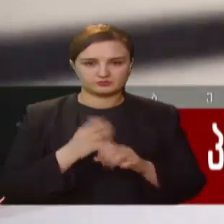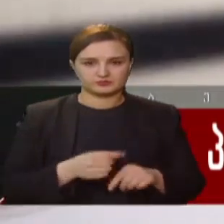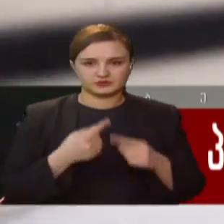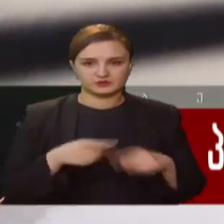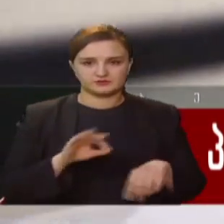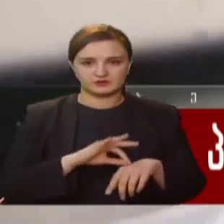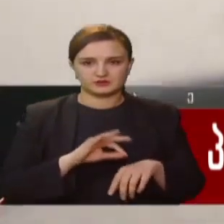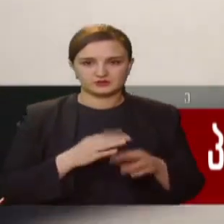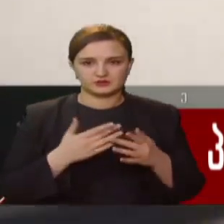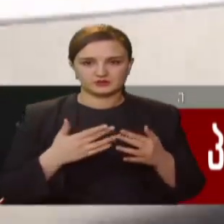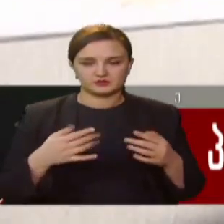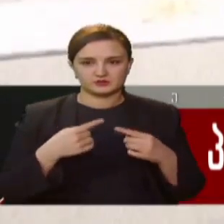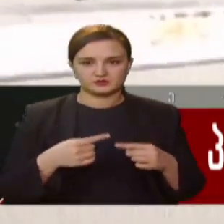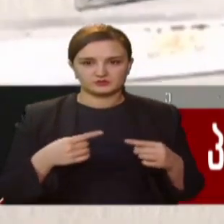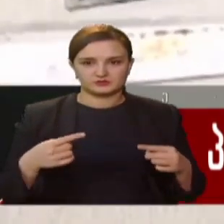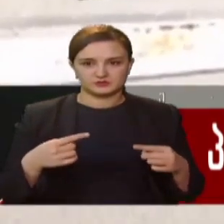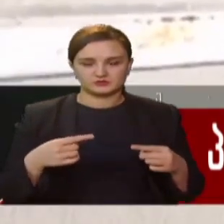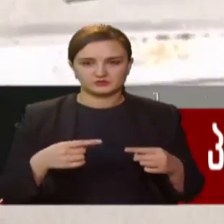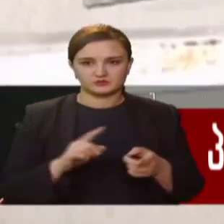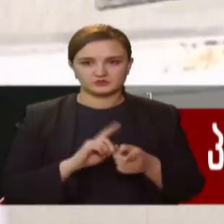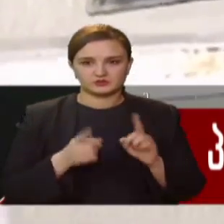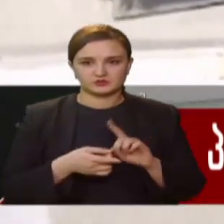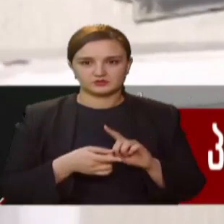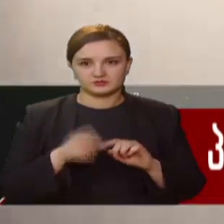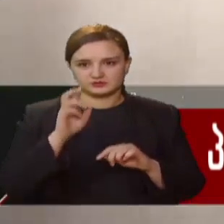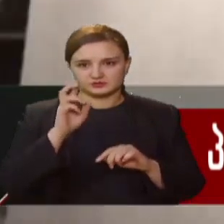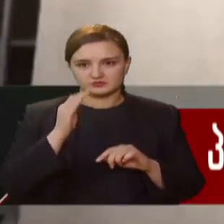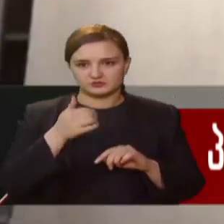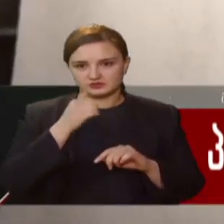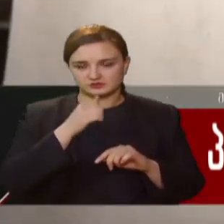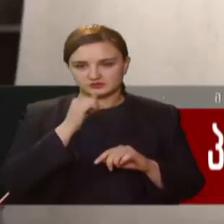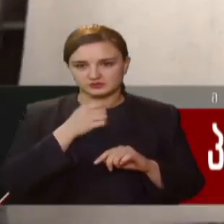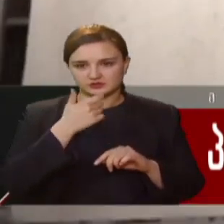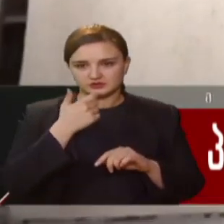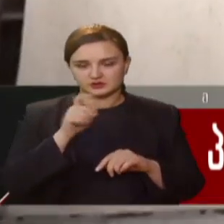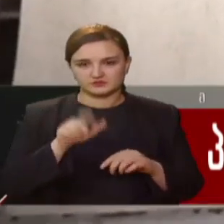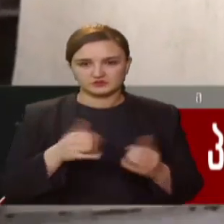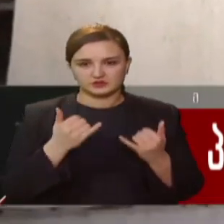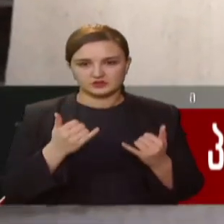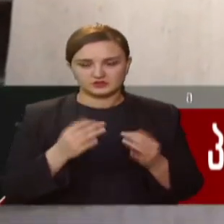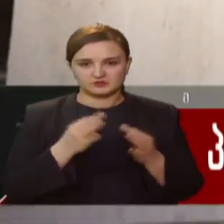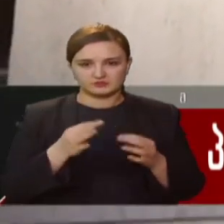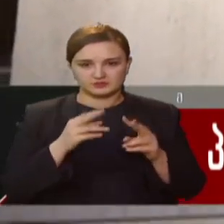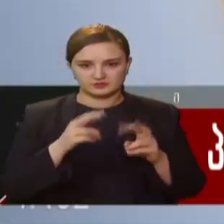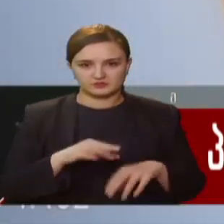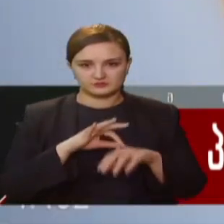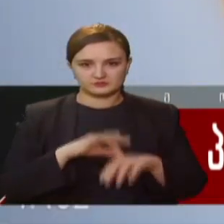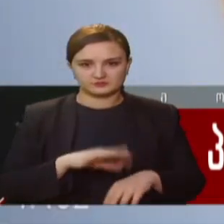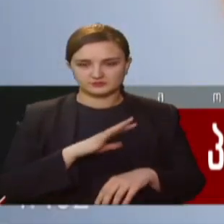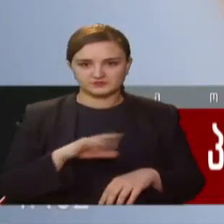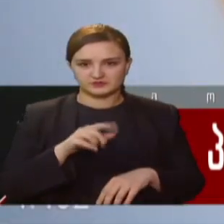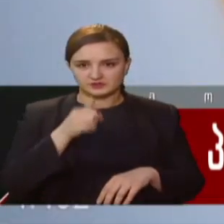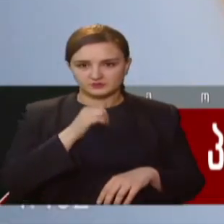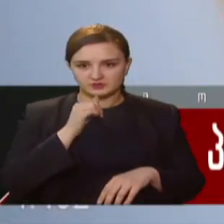დიაგნოზები განსხვავებულია და ყველა მათგანი კერძოა. ალტერნატიული სახელმწიფო ექსპერტიზა მიხეილ სააკაშვილს ამ ეტაპზე არ ჩატარებია. მან